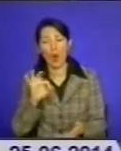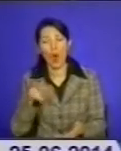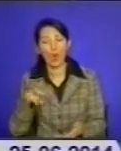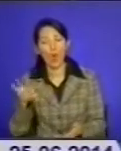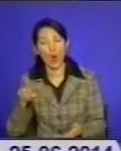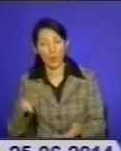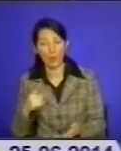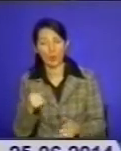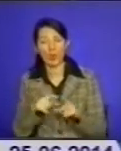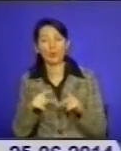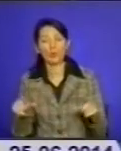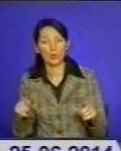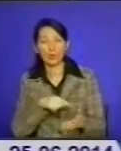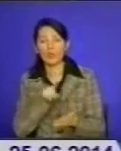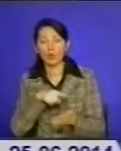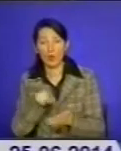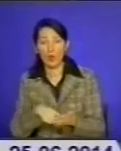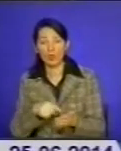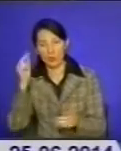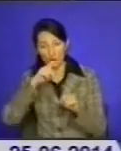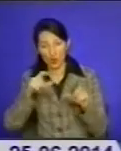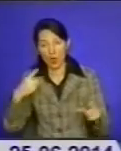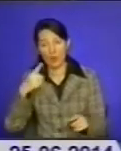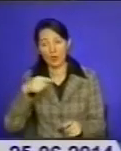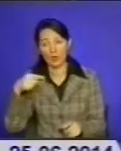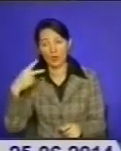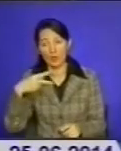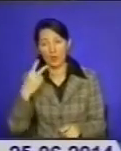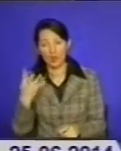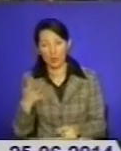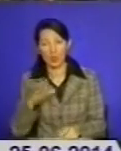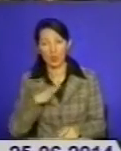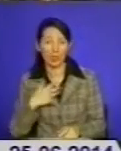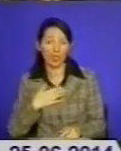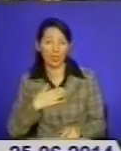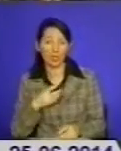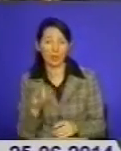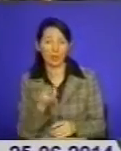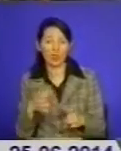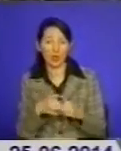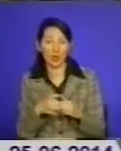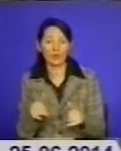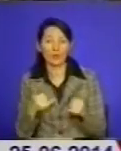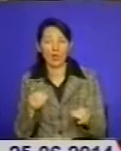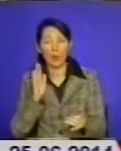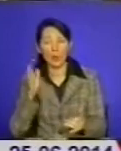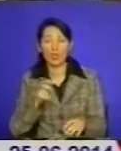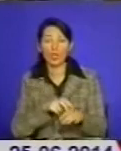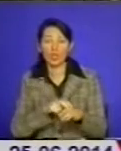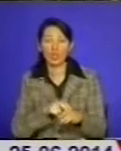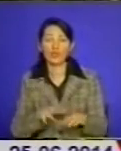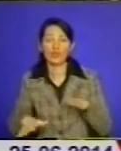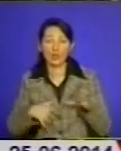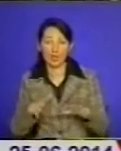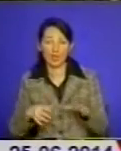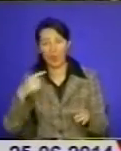що у загальноосвітній школі номер 24, побувала наша знімальна група. Для майбутніх лікарів, тренерів і